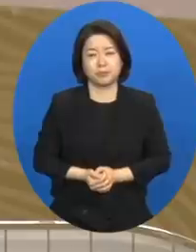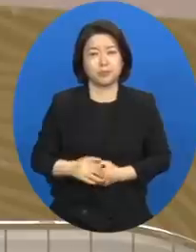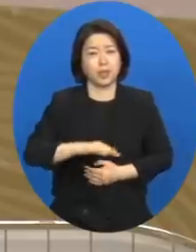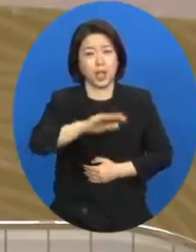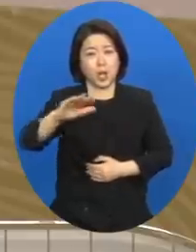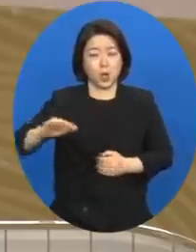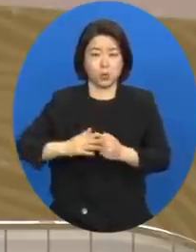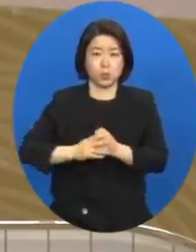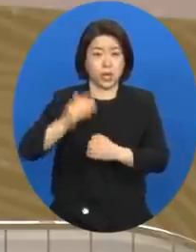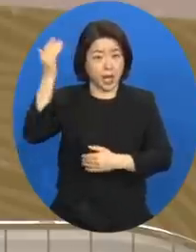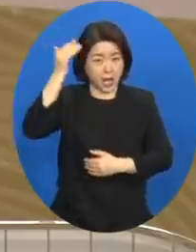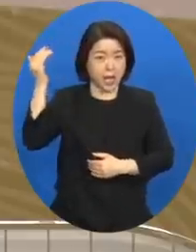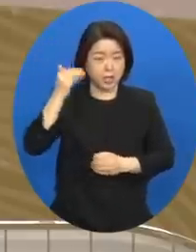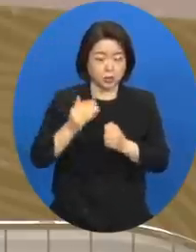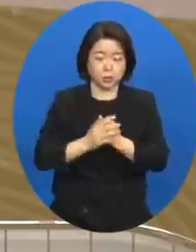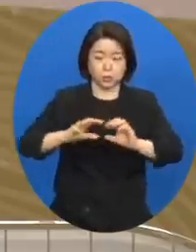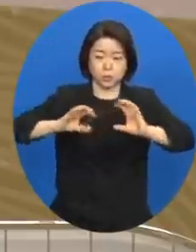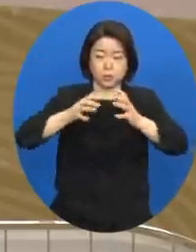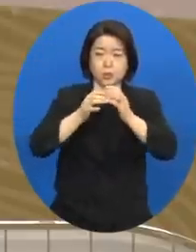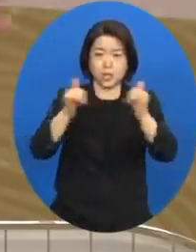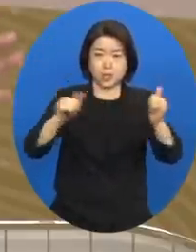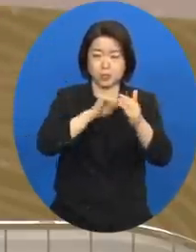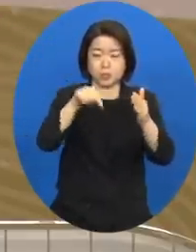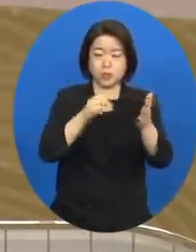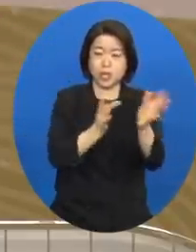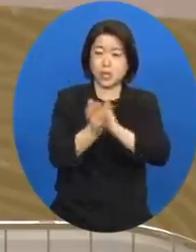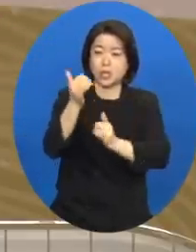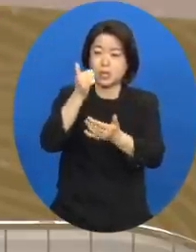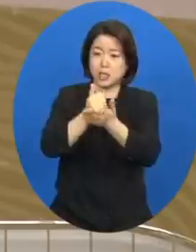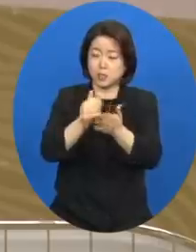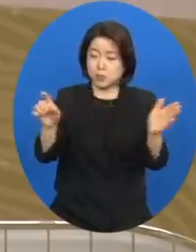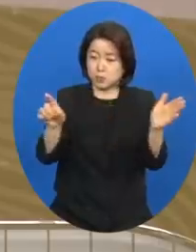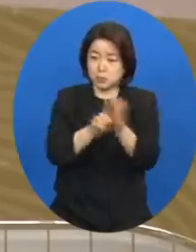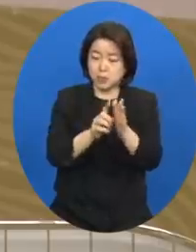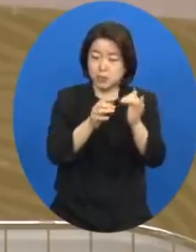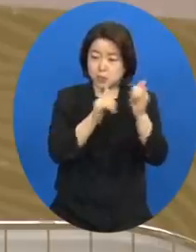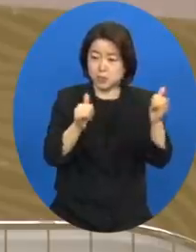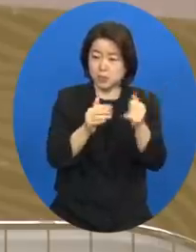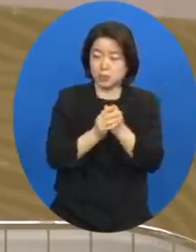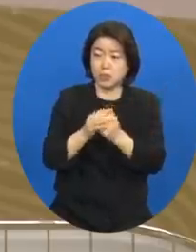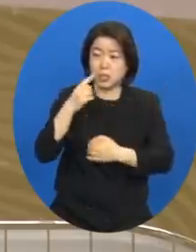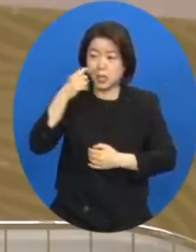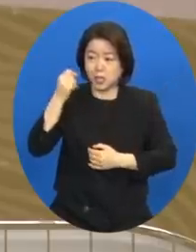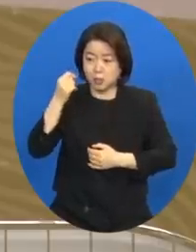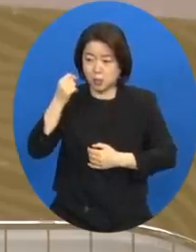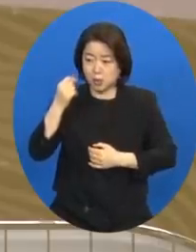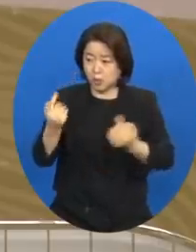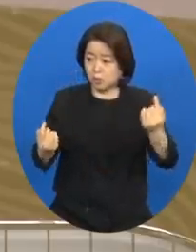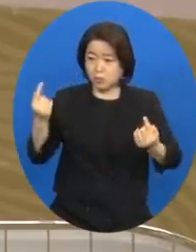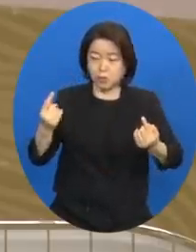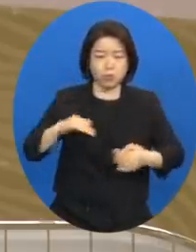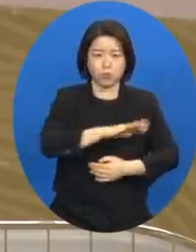우리나라 국민들 중에 예수 믿는 사람 비중이 일본하고 비교할 수 없이 많죠.